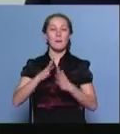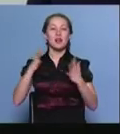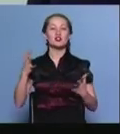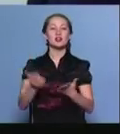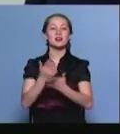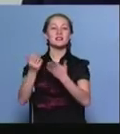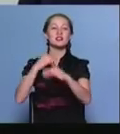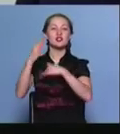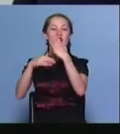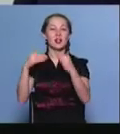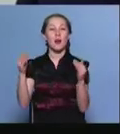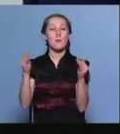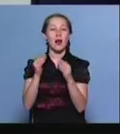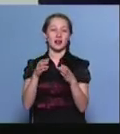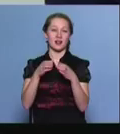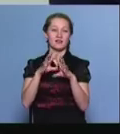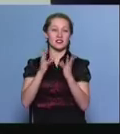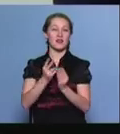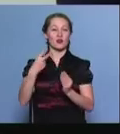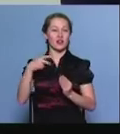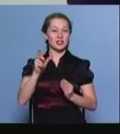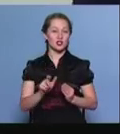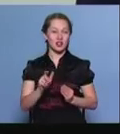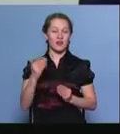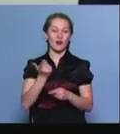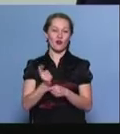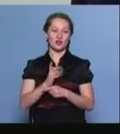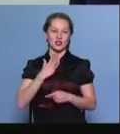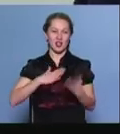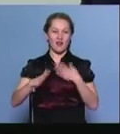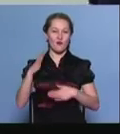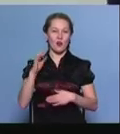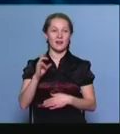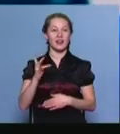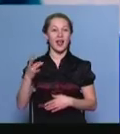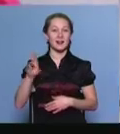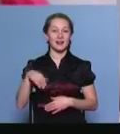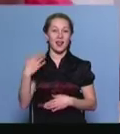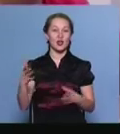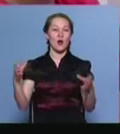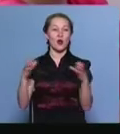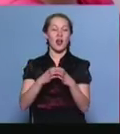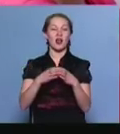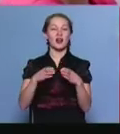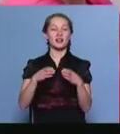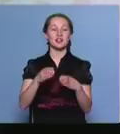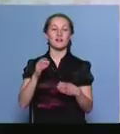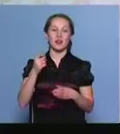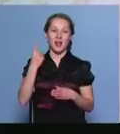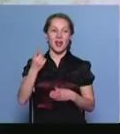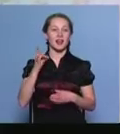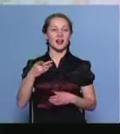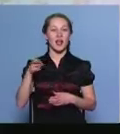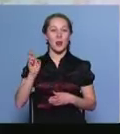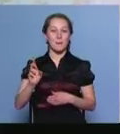своего маленького коллектива, всего 20 человек, очень довольна Наталья Попова. Ее коллеги, коллектив неонатологической службы 1